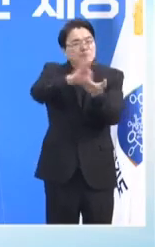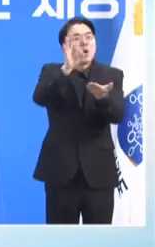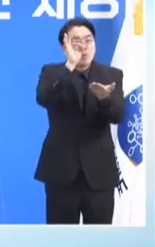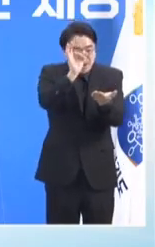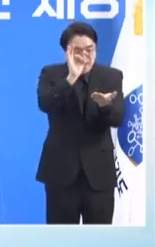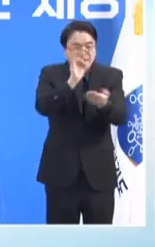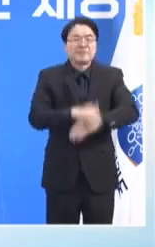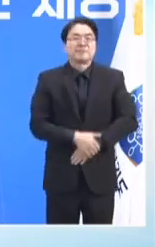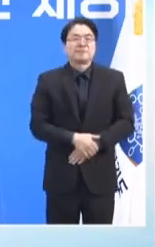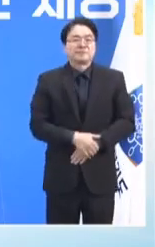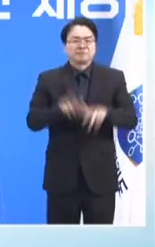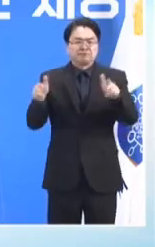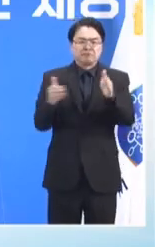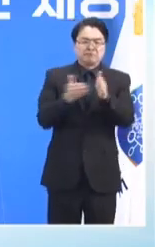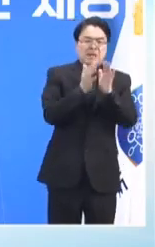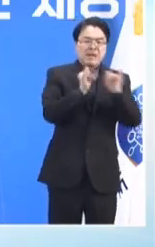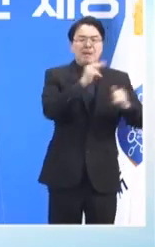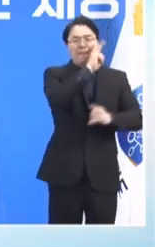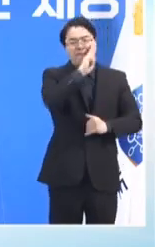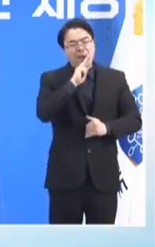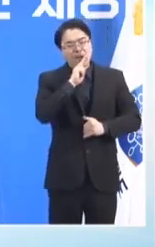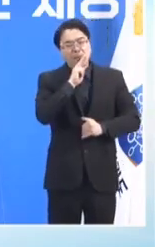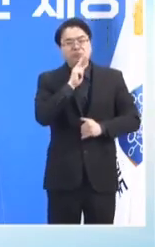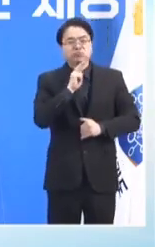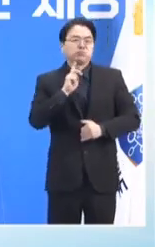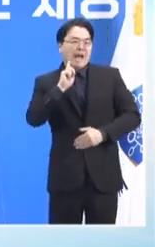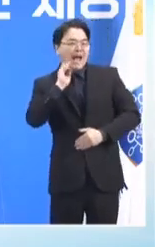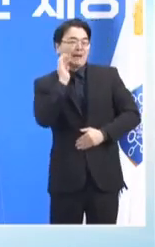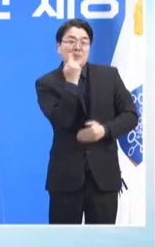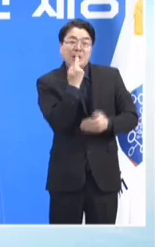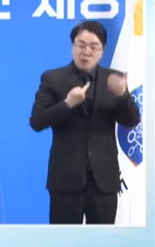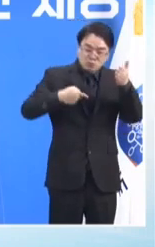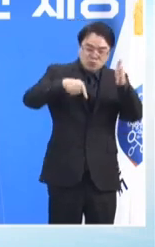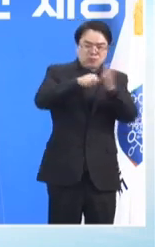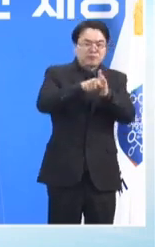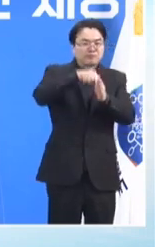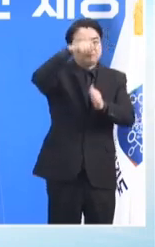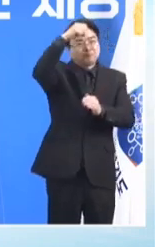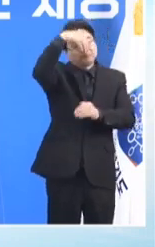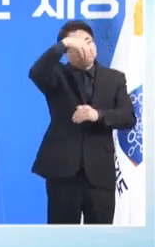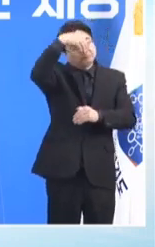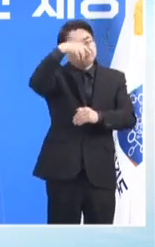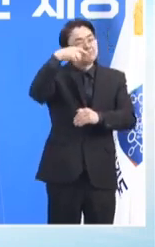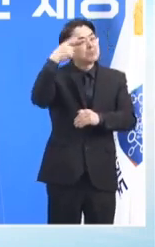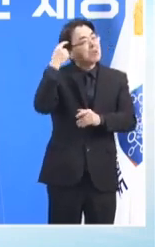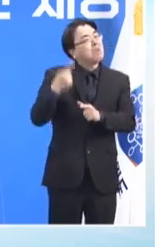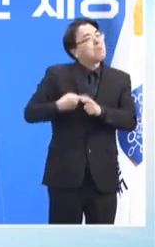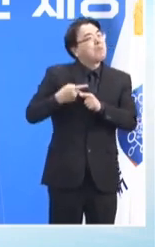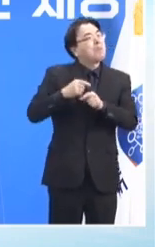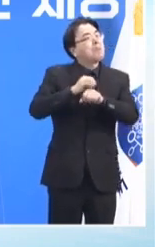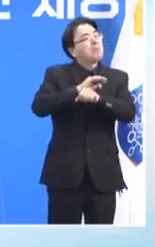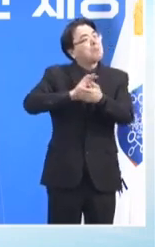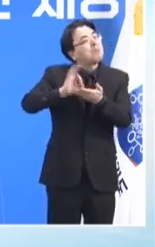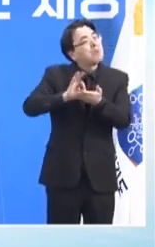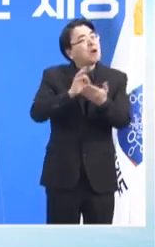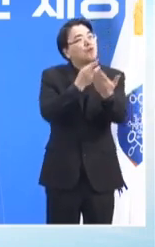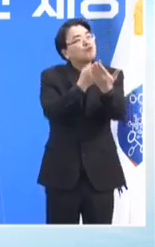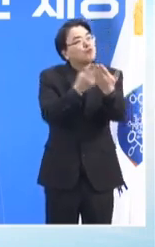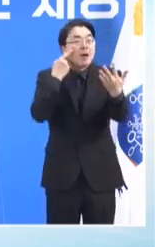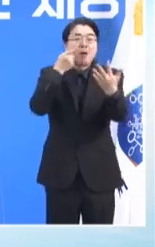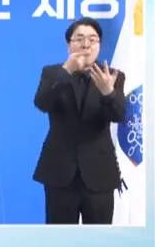그간 인간의 편의와 건축물, 도시의 미관을 위해 아무런 배려 없이 설치해왔던 각종 투명 인공